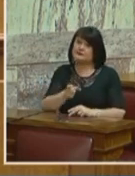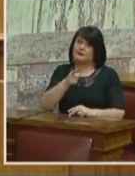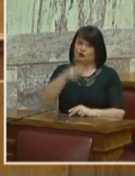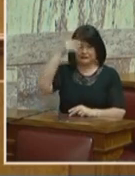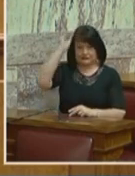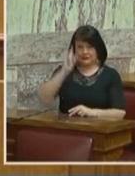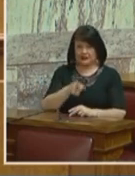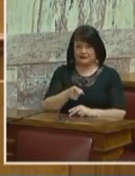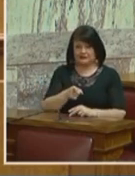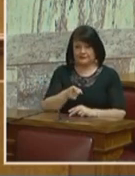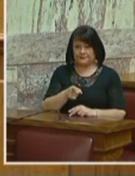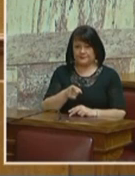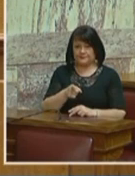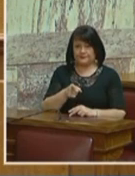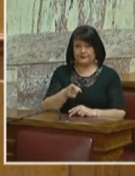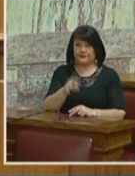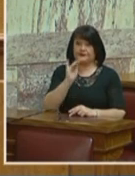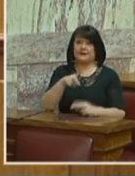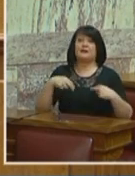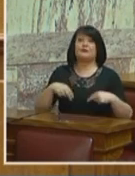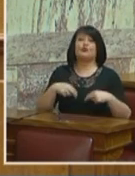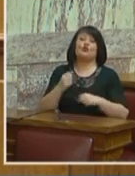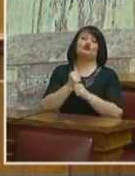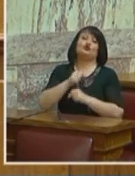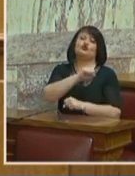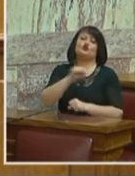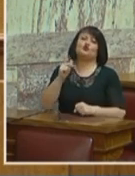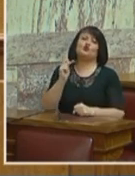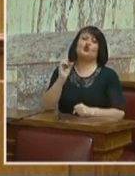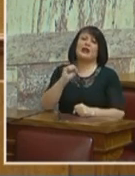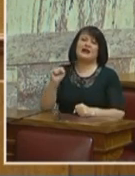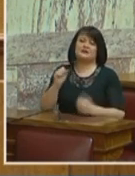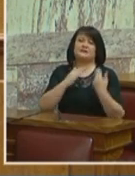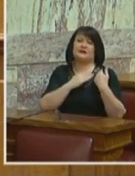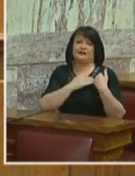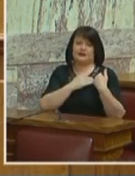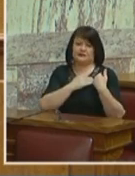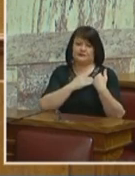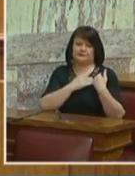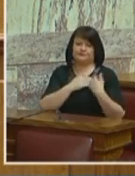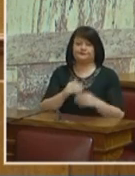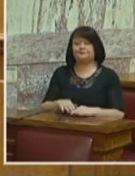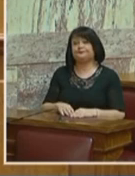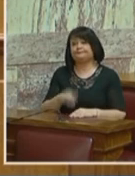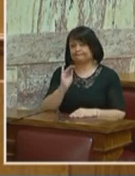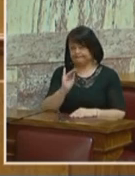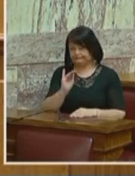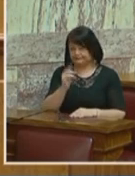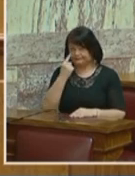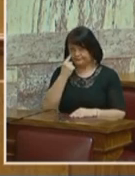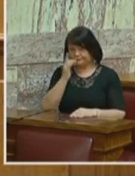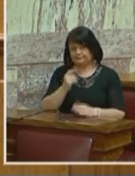Τσίπρα και κύριε Σκουρλέτη, που είστε και ο αρμόδιος υπουργός. Κοιτάξτε, έχουμε